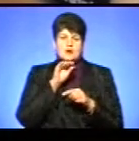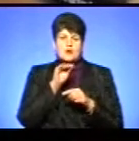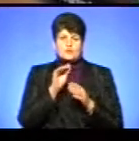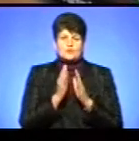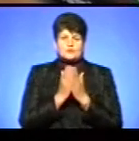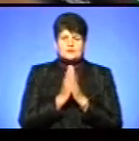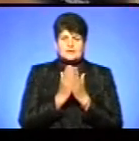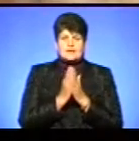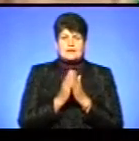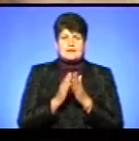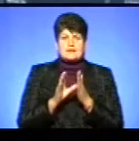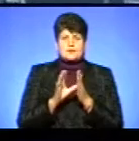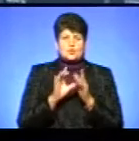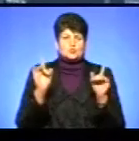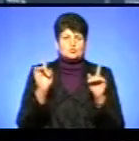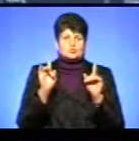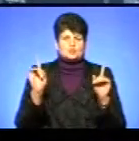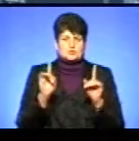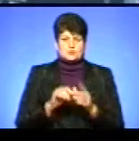подкасти, електронну музику.